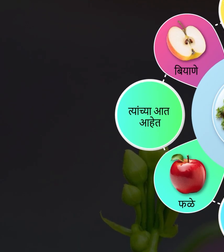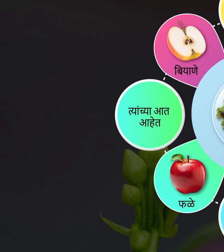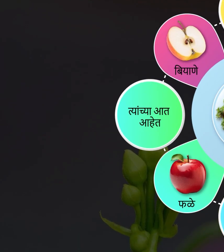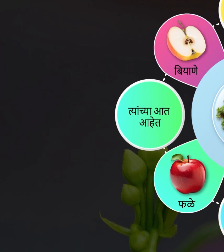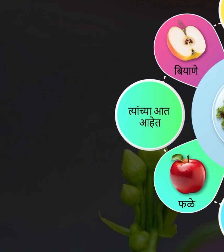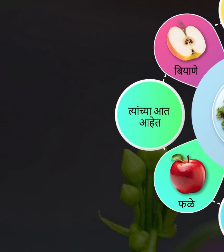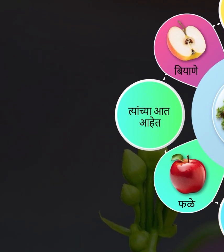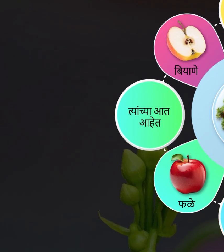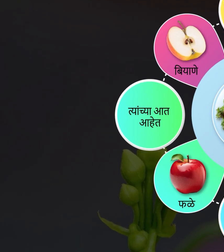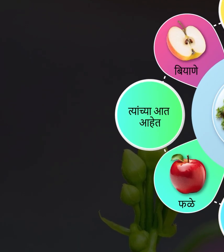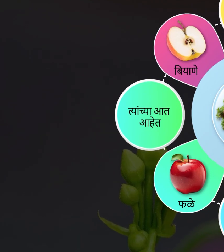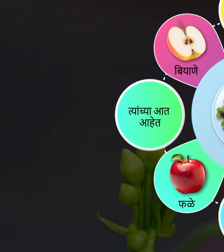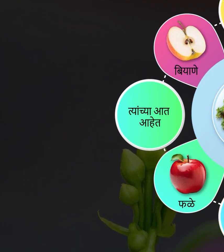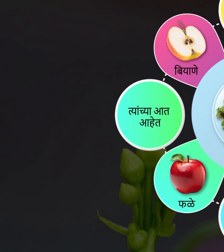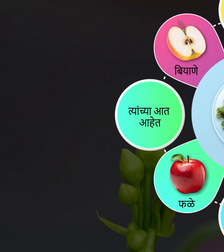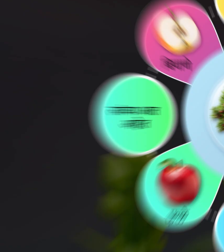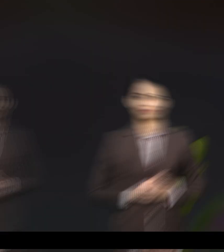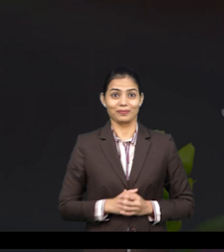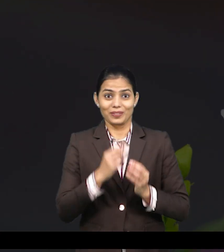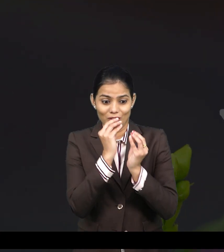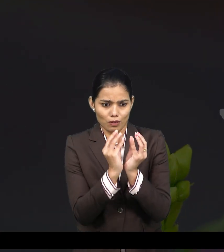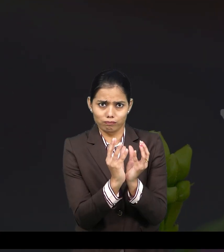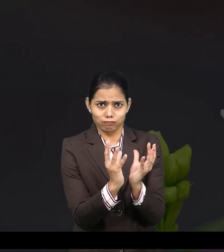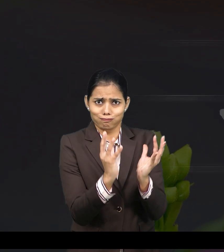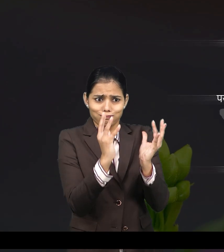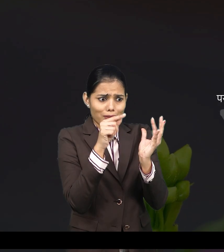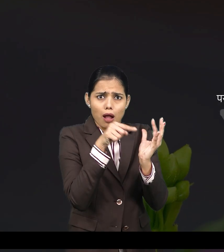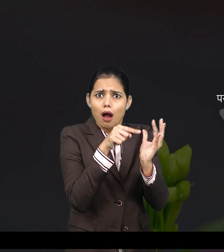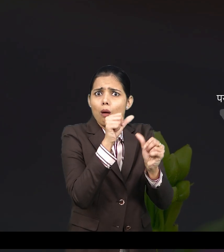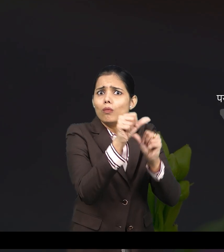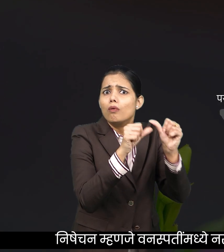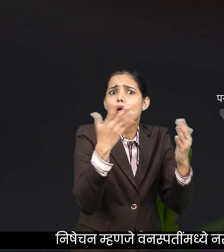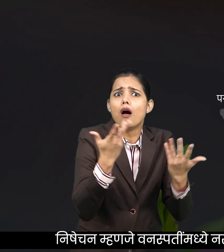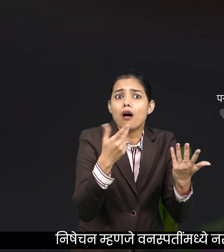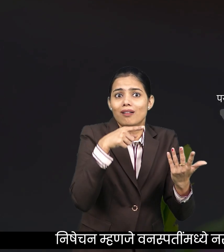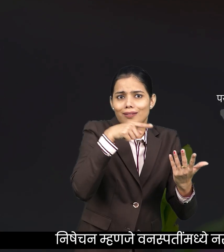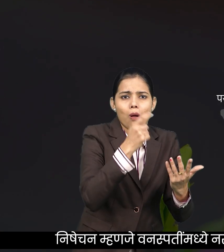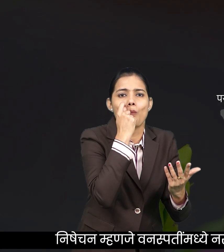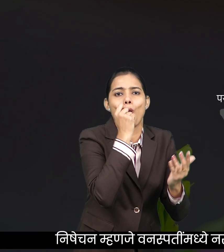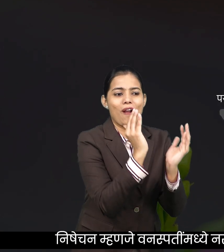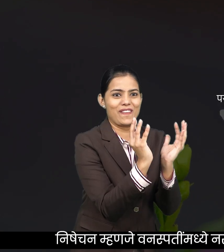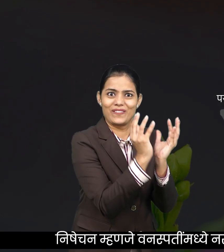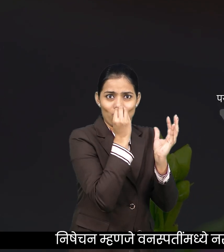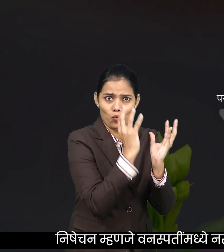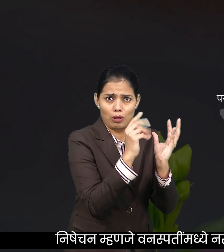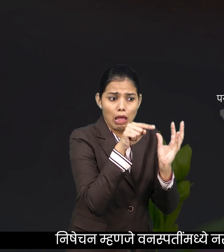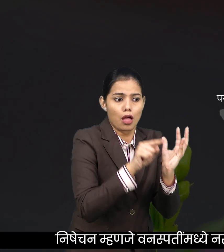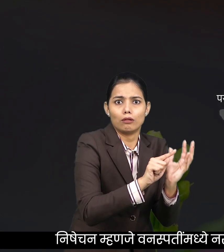निषेचन निषेचन